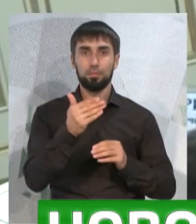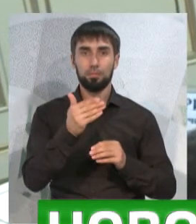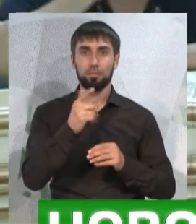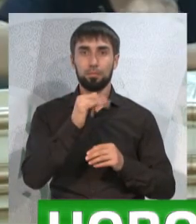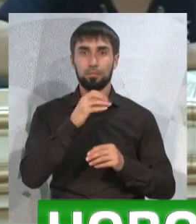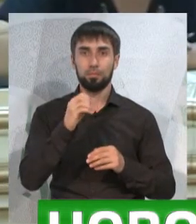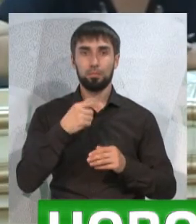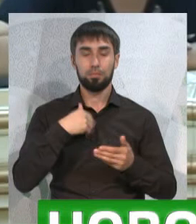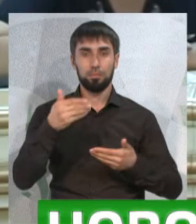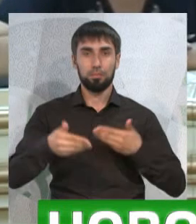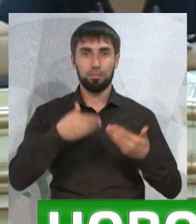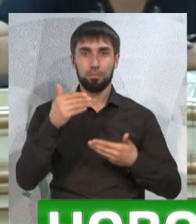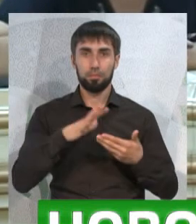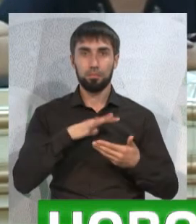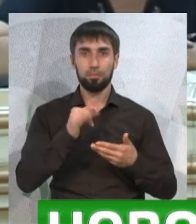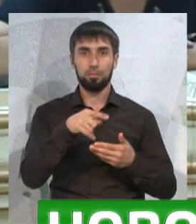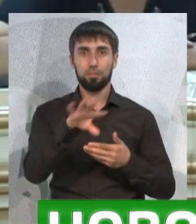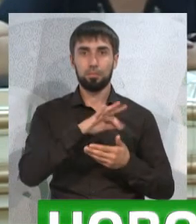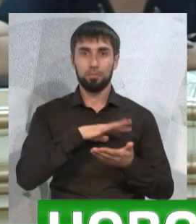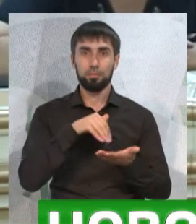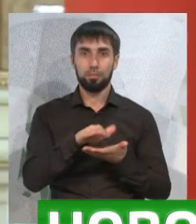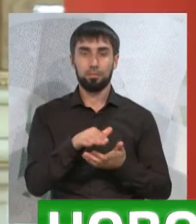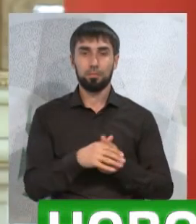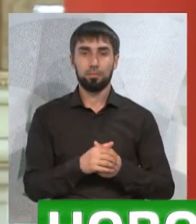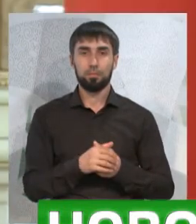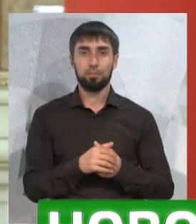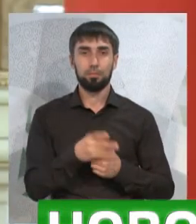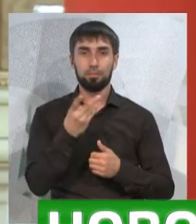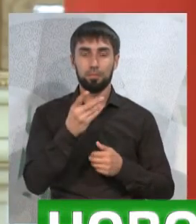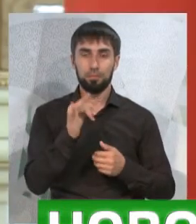их выявляли, и они были отстранены. И надо